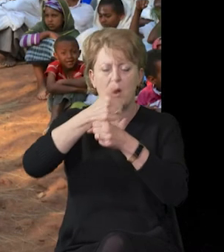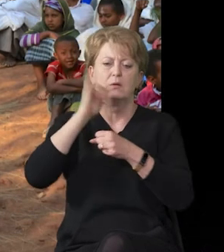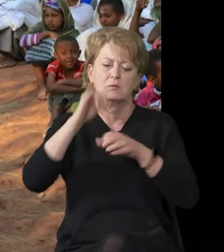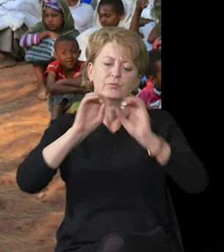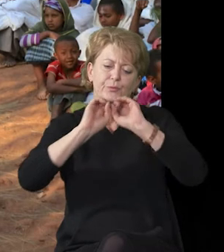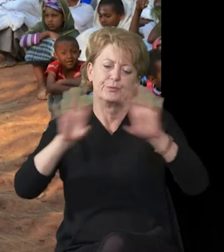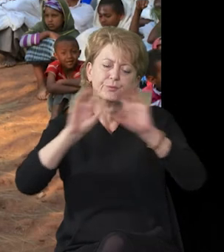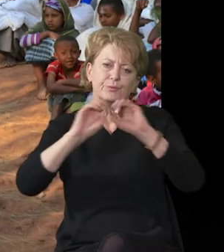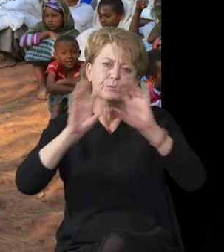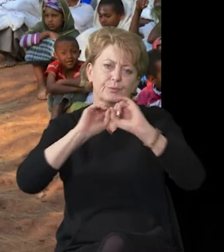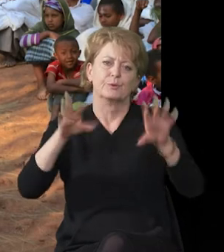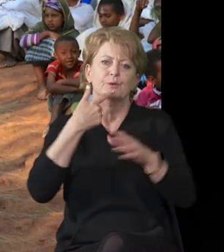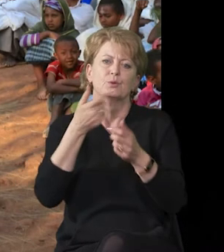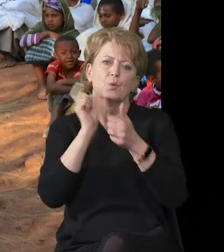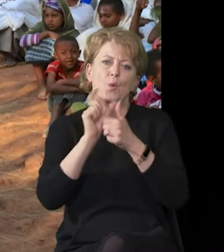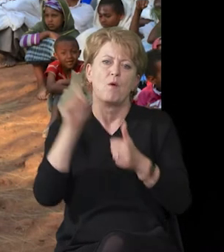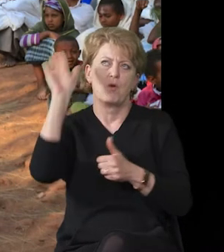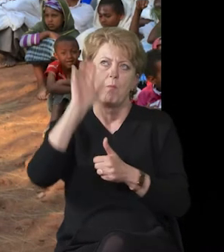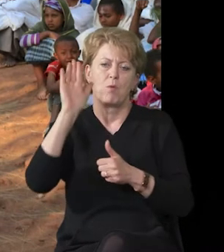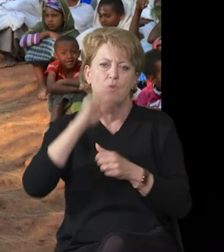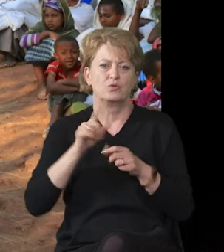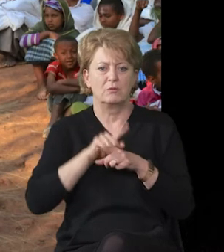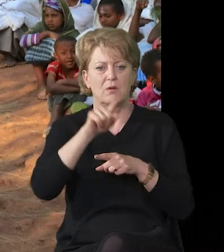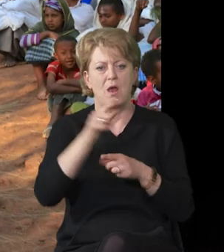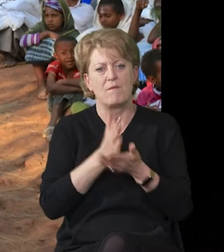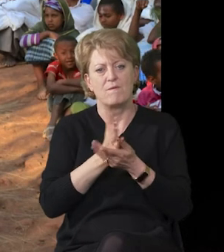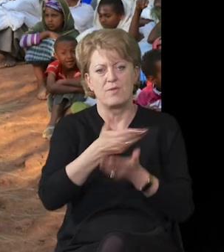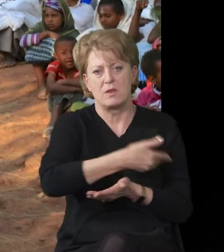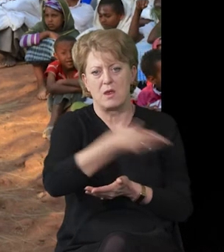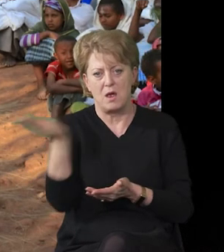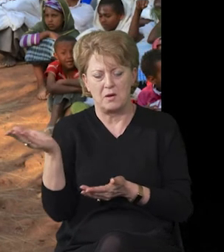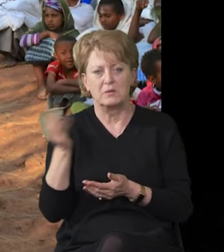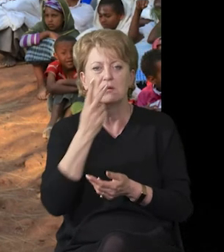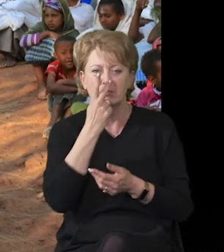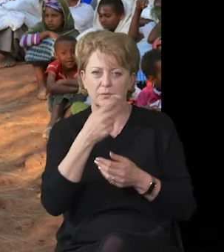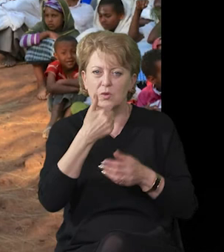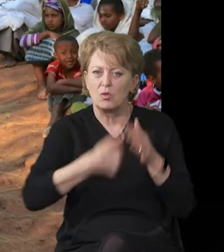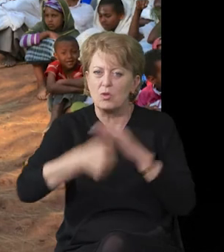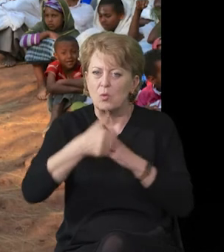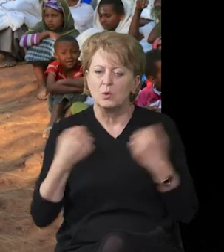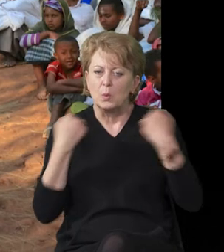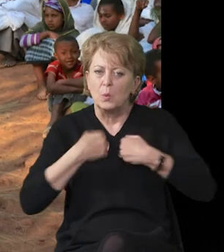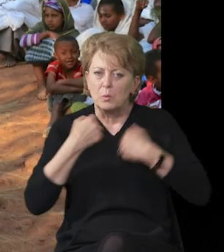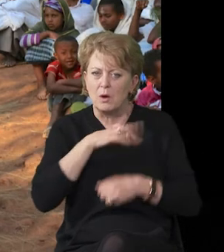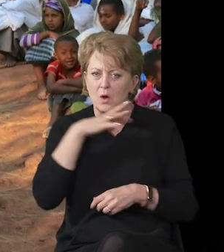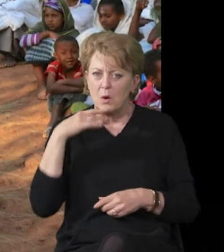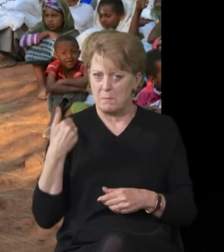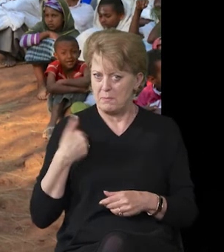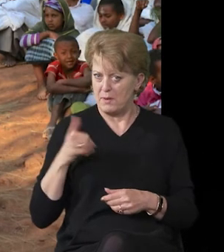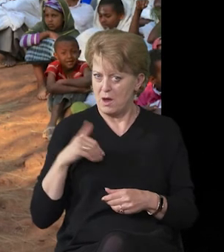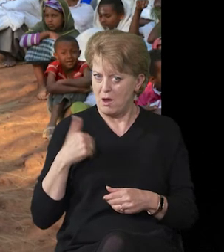przekazuje Słowo Boże wiernym. Kolor biały, który tutaj dominuje wśród odzieży miejscowych, to jest